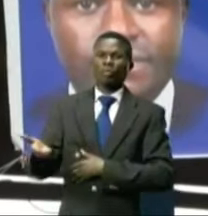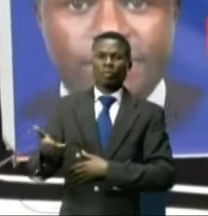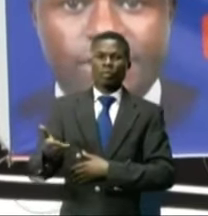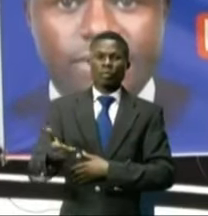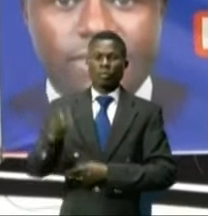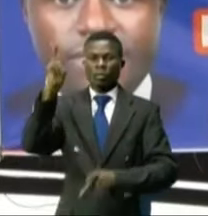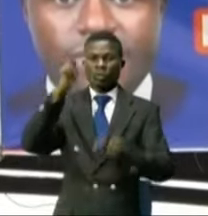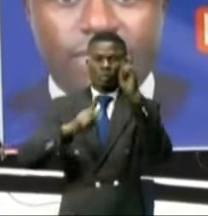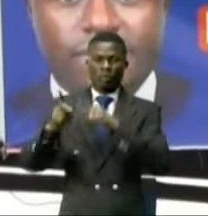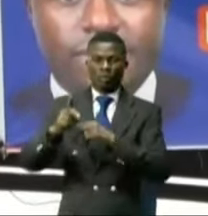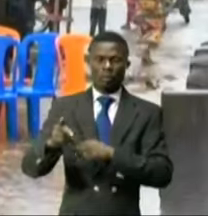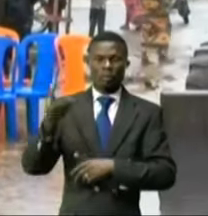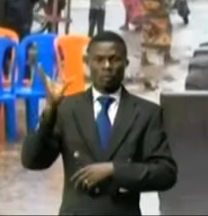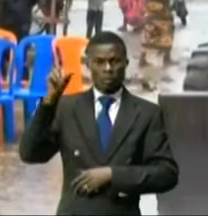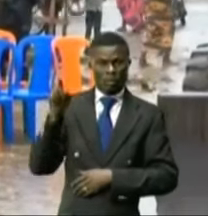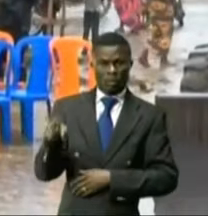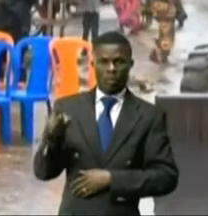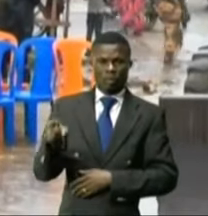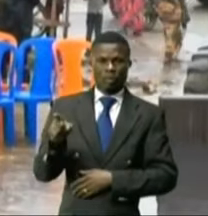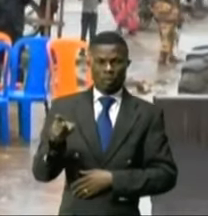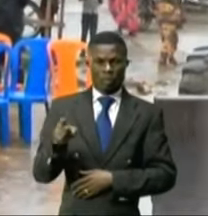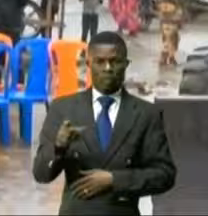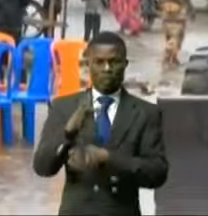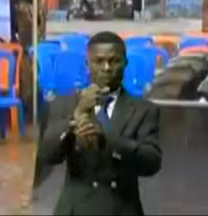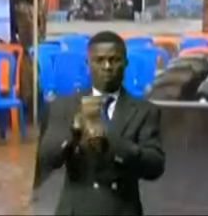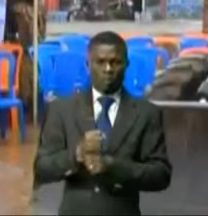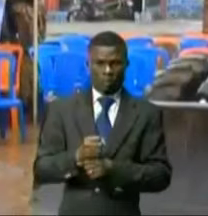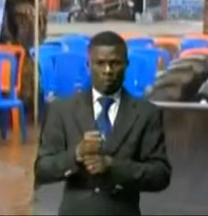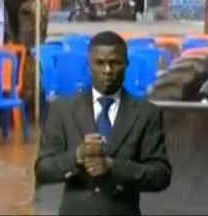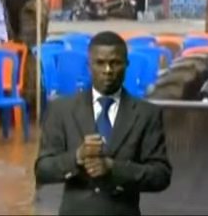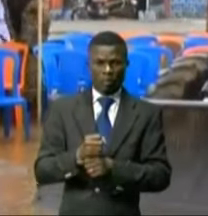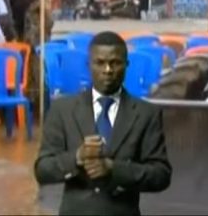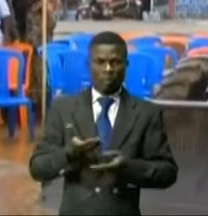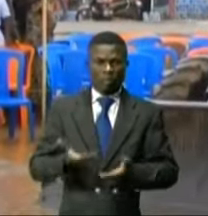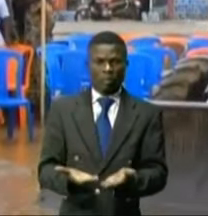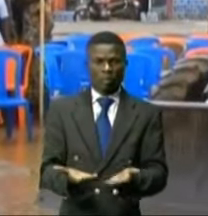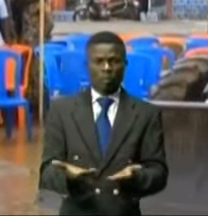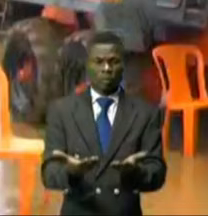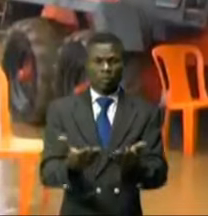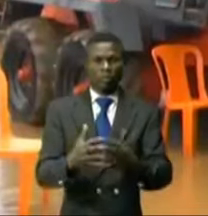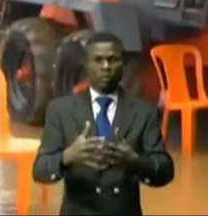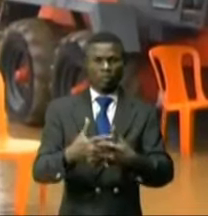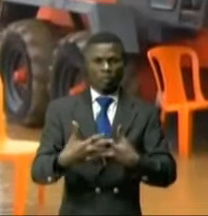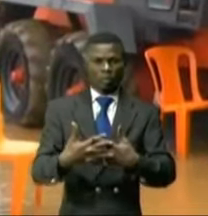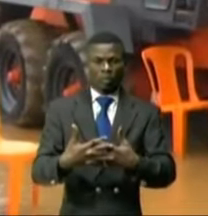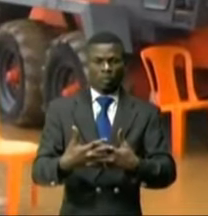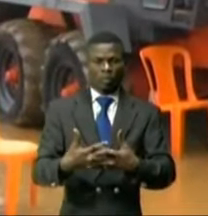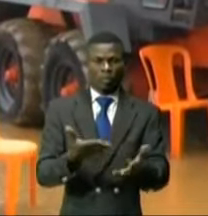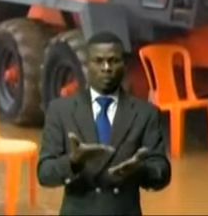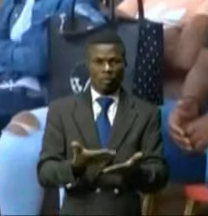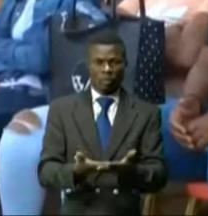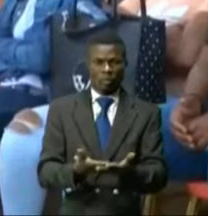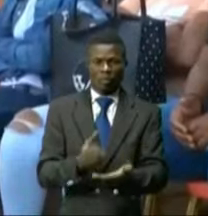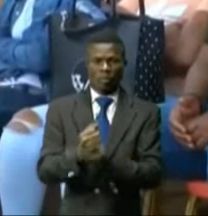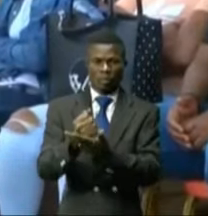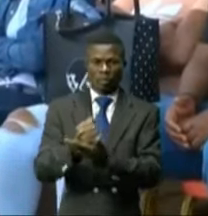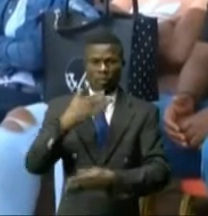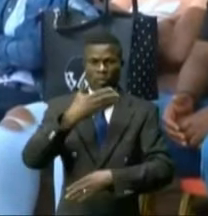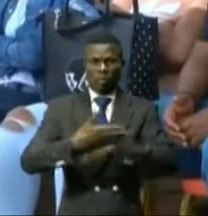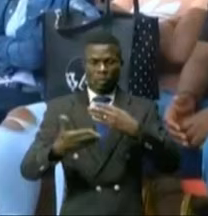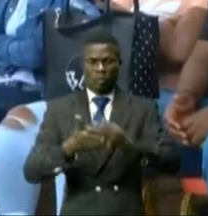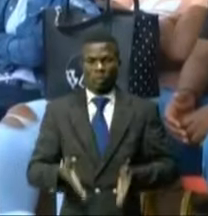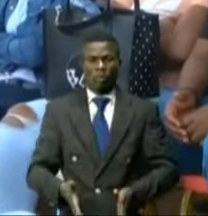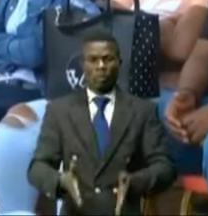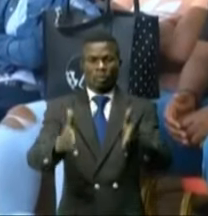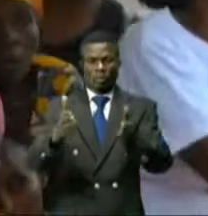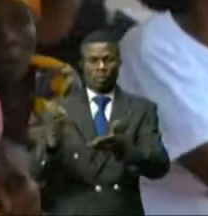les habitants de ces territoires viennent de bénéficier d'une nivelleuse et d'un compacteur pour faciliter la réhabilitation des